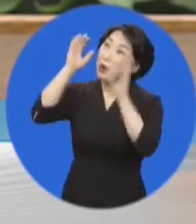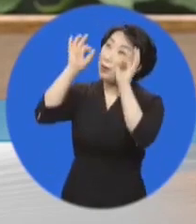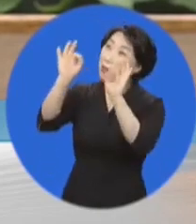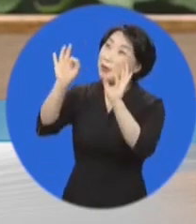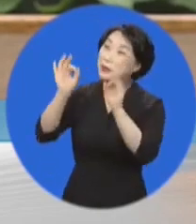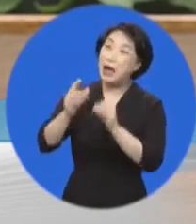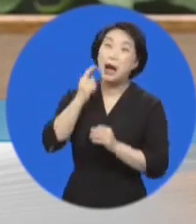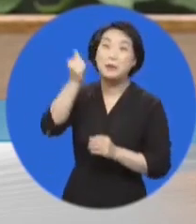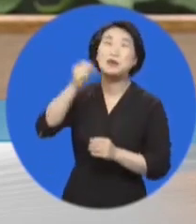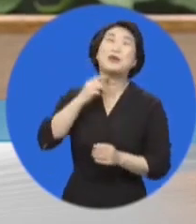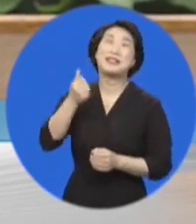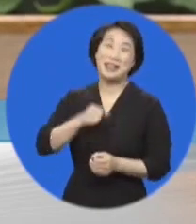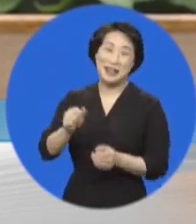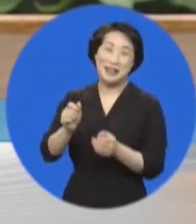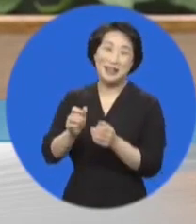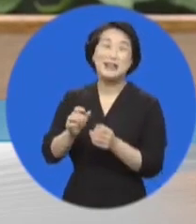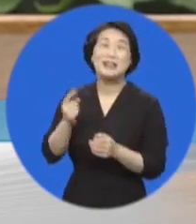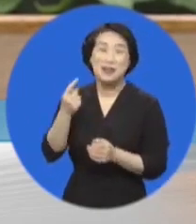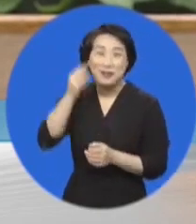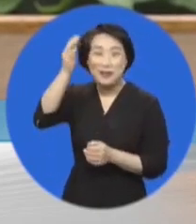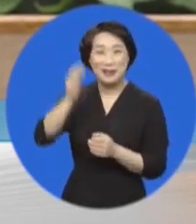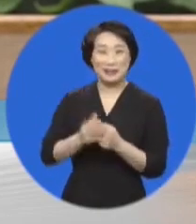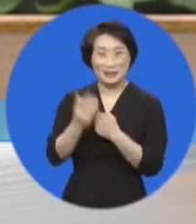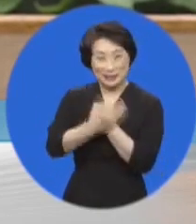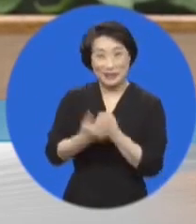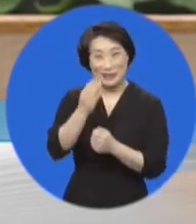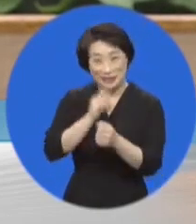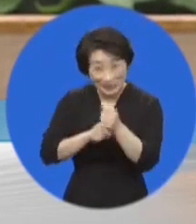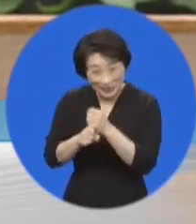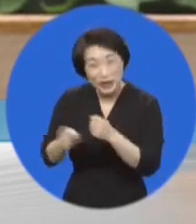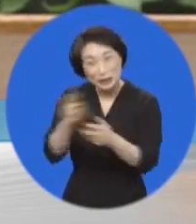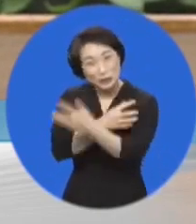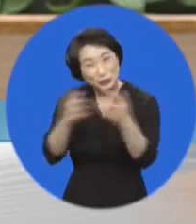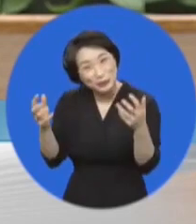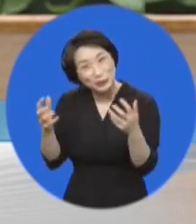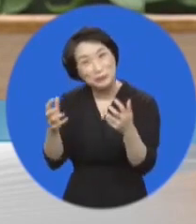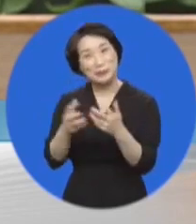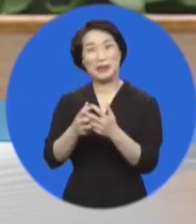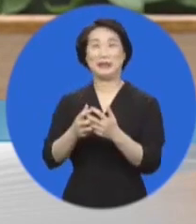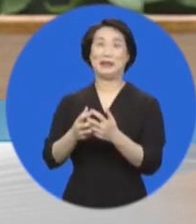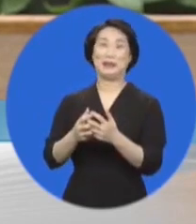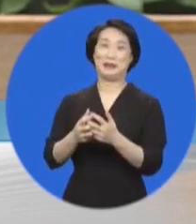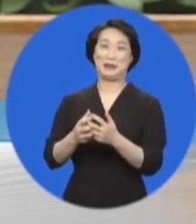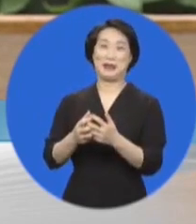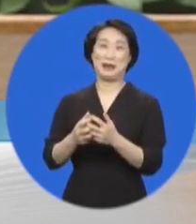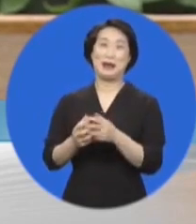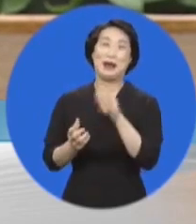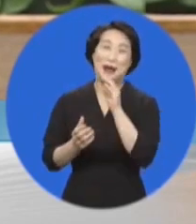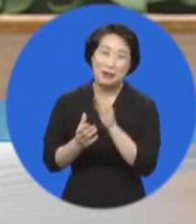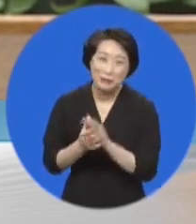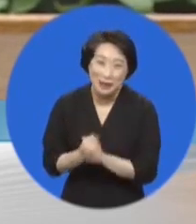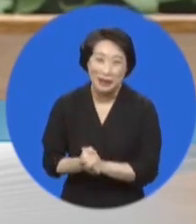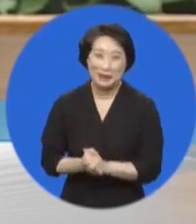영광을 보니 아버지의 독생자의 영광이요 은혜와 진리가 충만하더라.